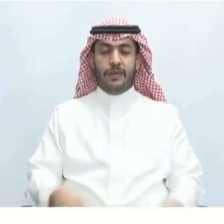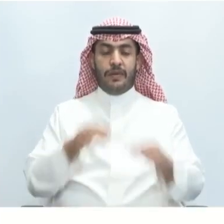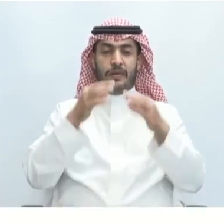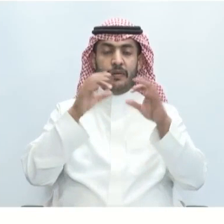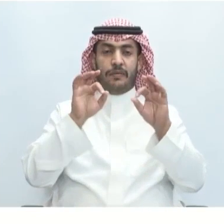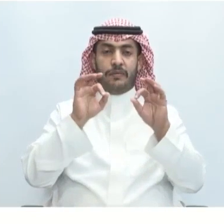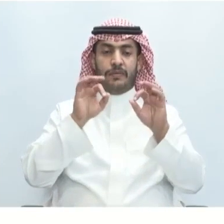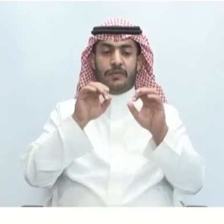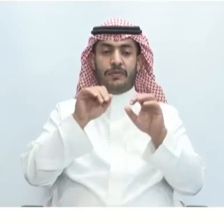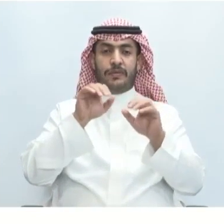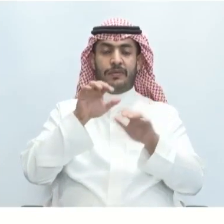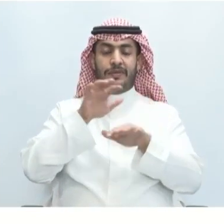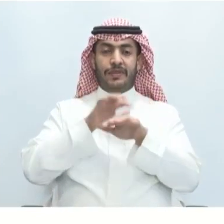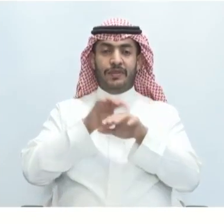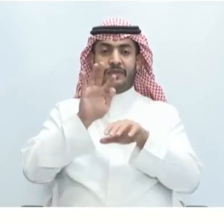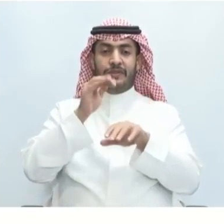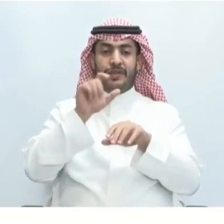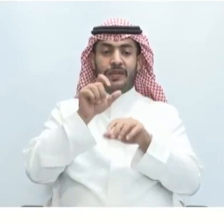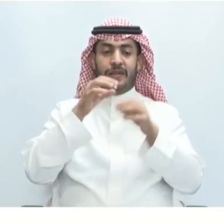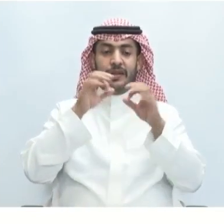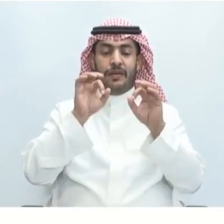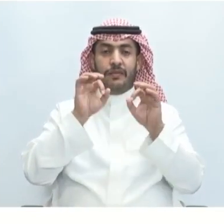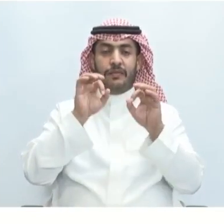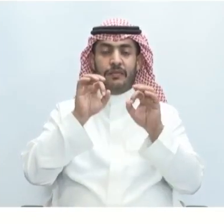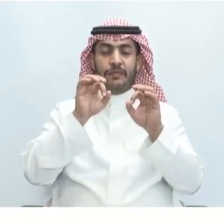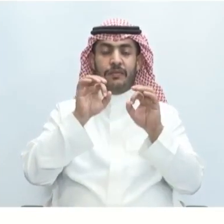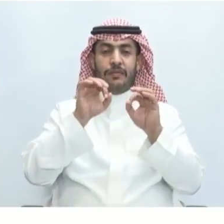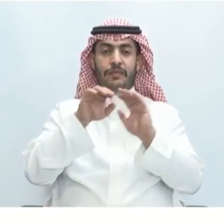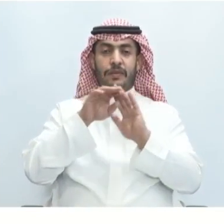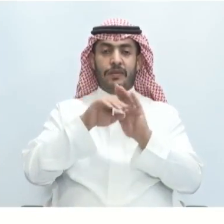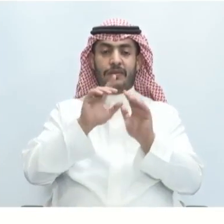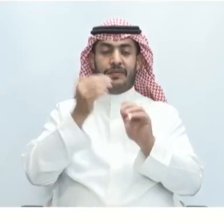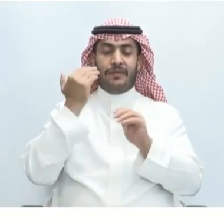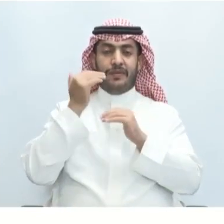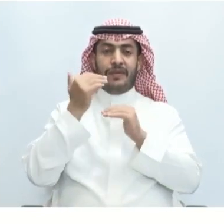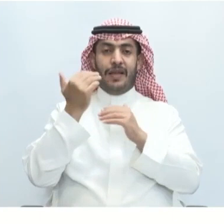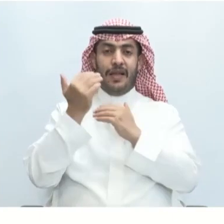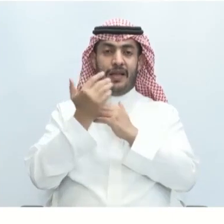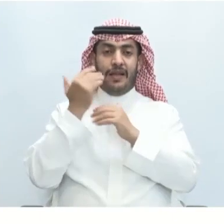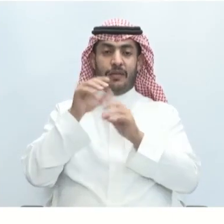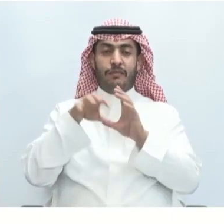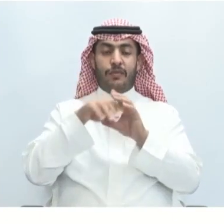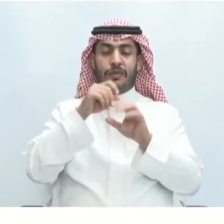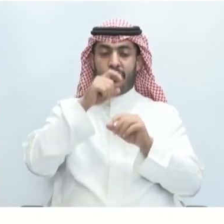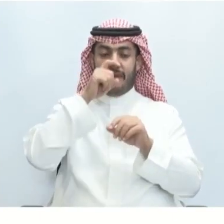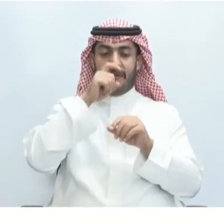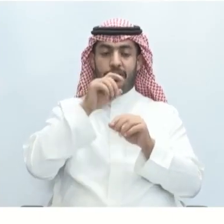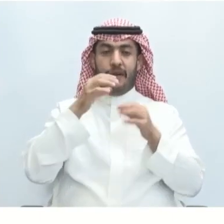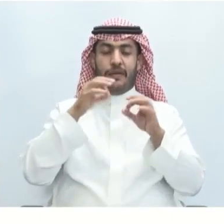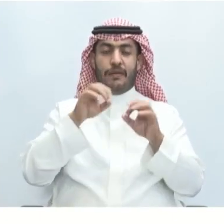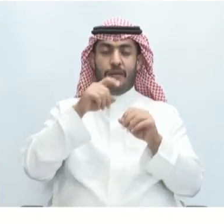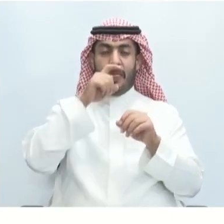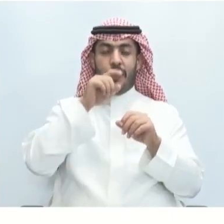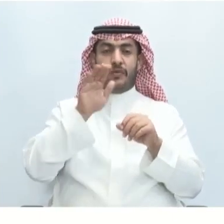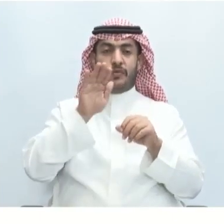قدره الشحن الى كلوجه كما هو محدد ومساوي الاجمالي اذا كما تعلمنا سابقا في المشاريع السابقه لابد قبل ان نبدا